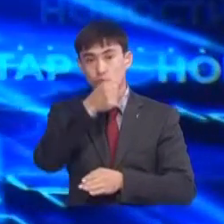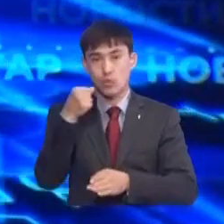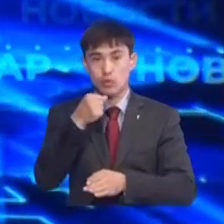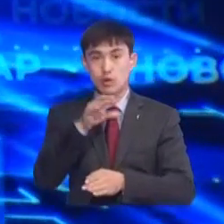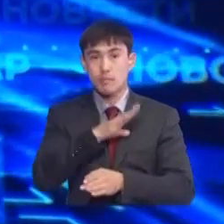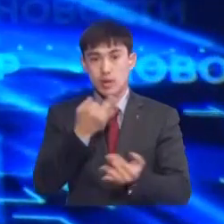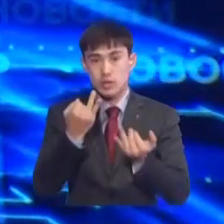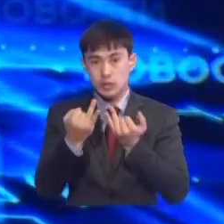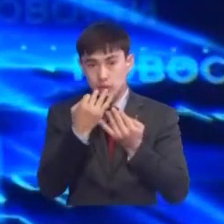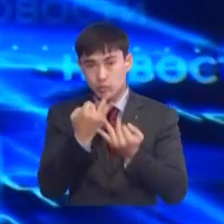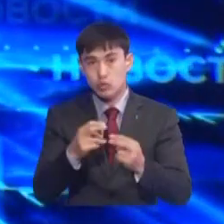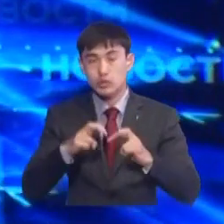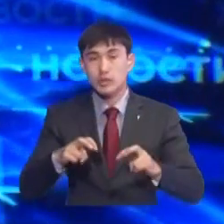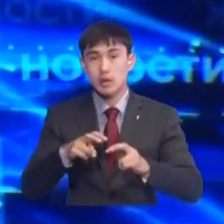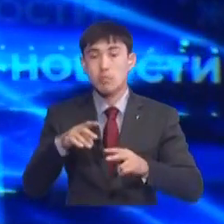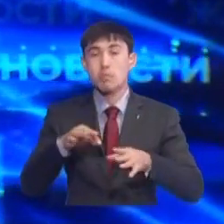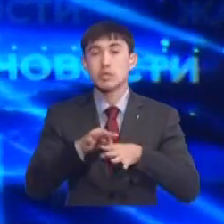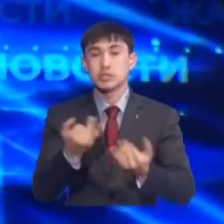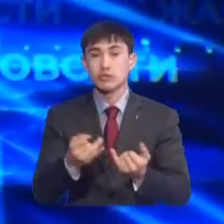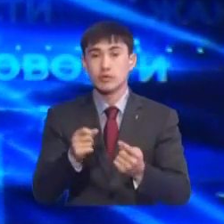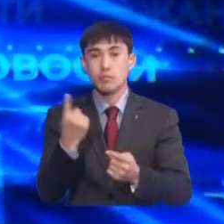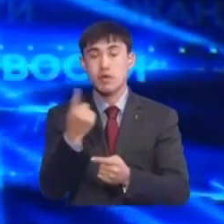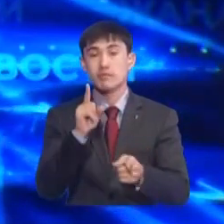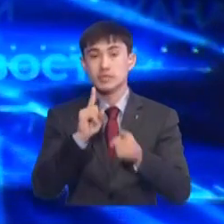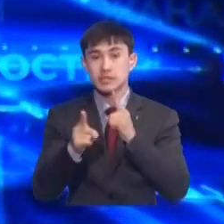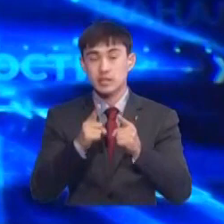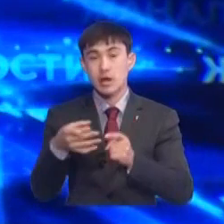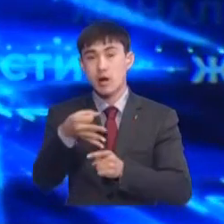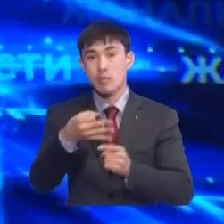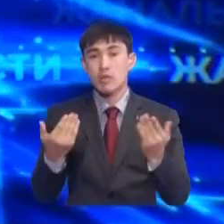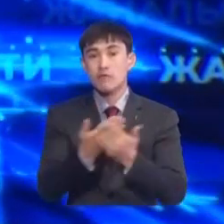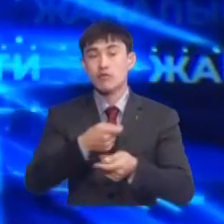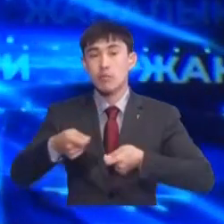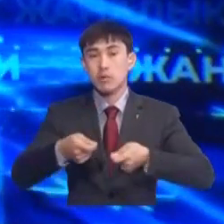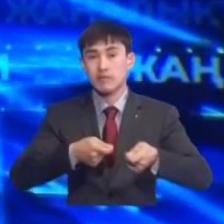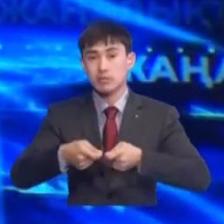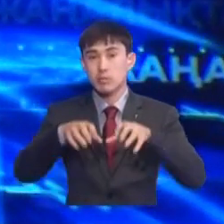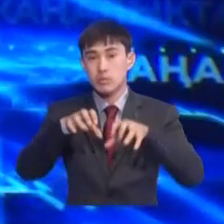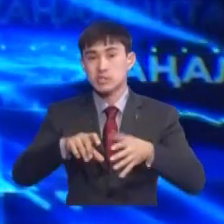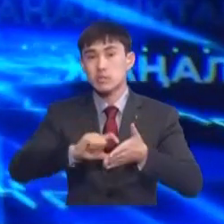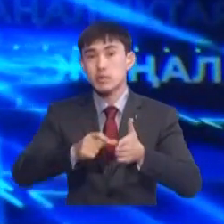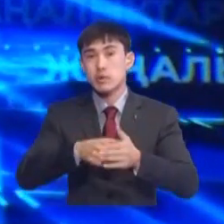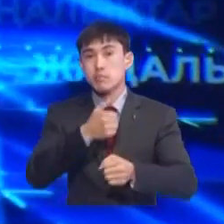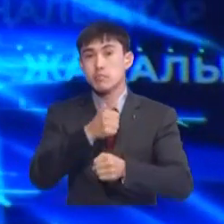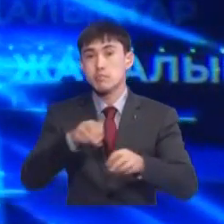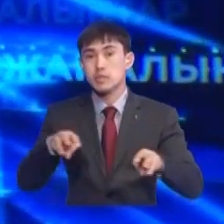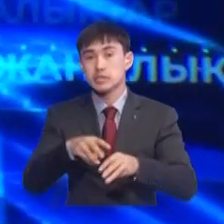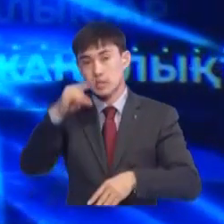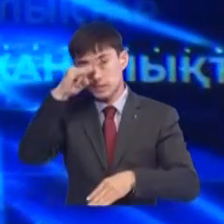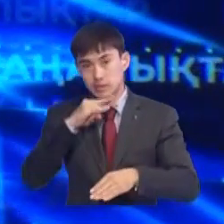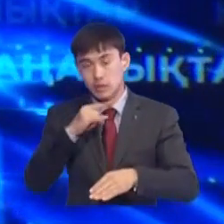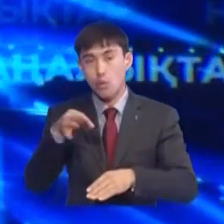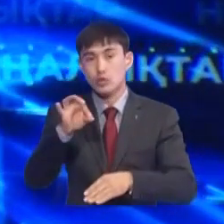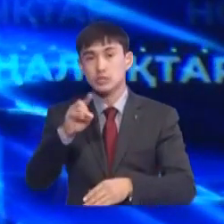2024 года Были рассмотрены на прошедшем сегодня первом заседании обновлённого правительства под председательством премьер-министра Казахстана